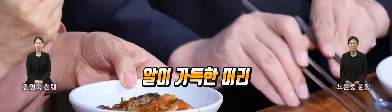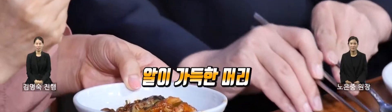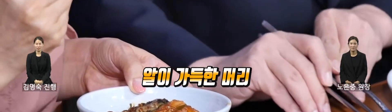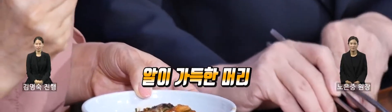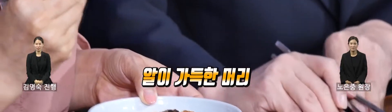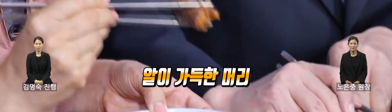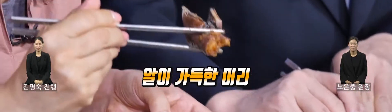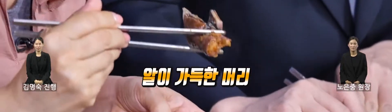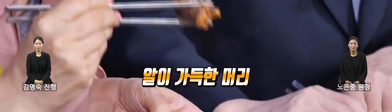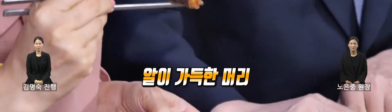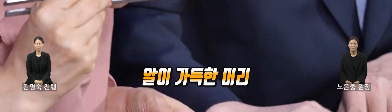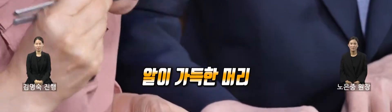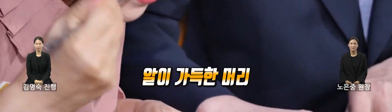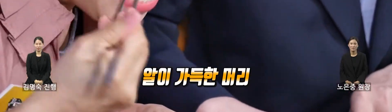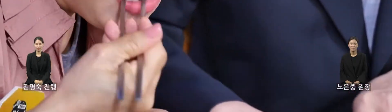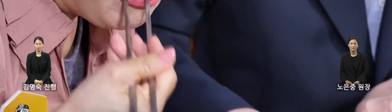마실게요.